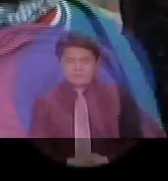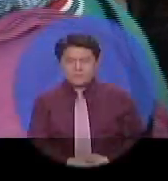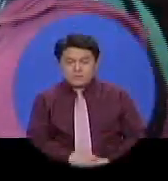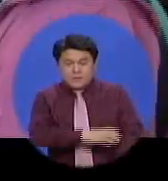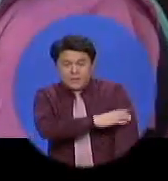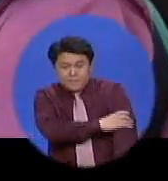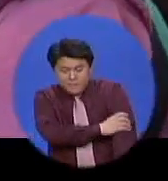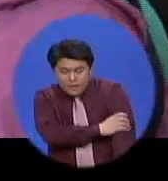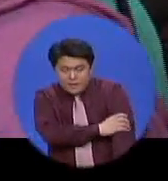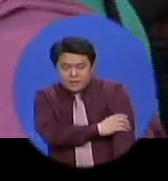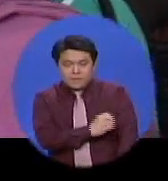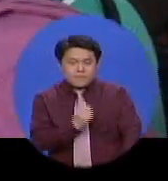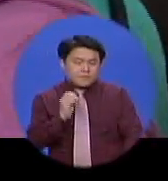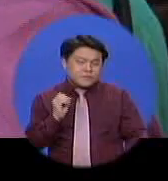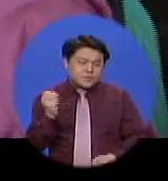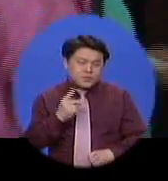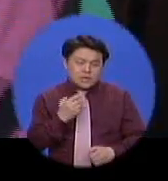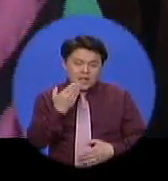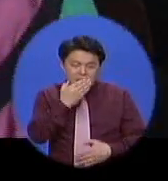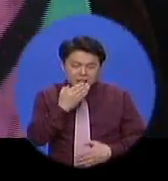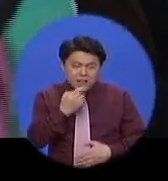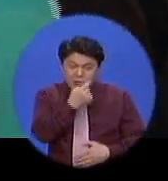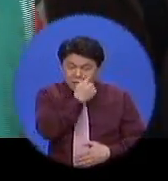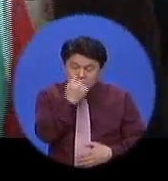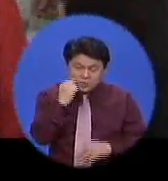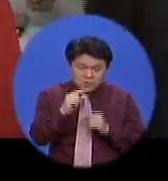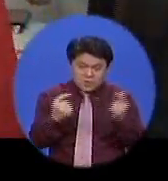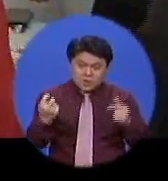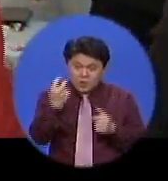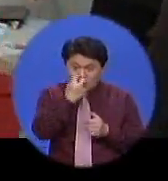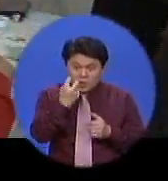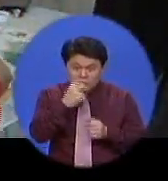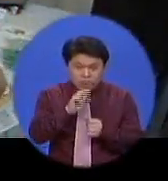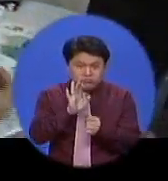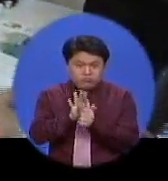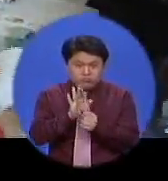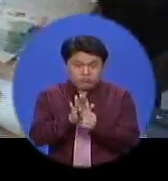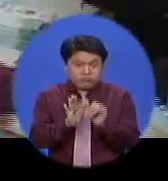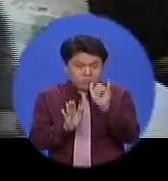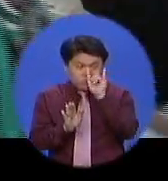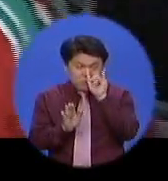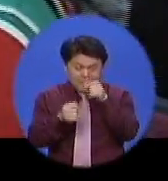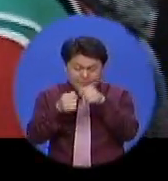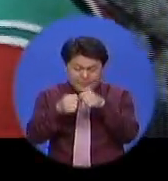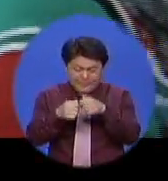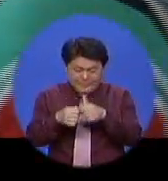혈압과 혈당 체크 등 여러 검사들도 꼼꼼히 해주고 있습니다.